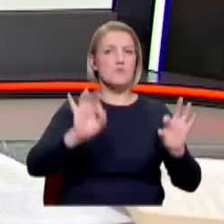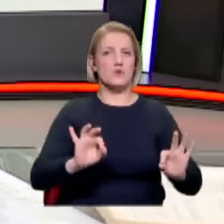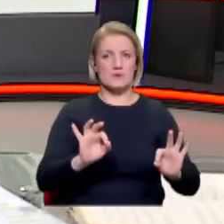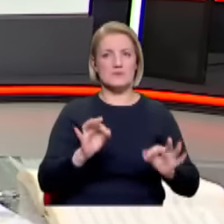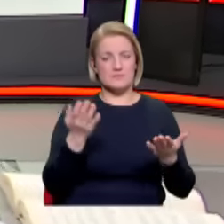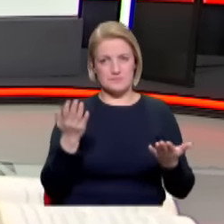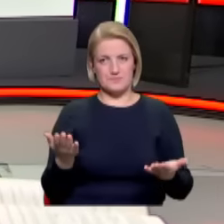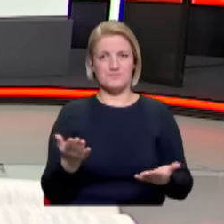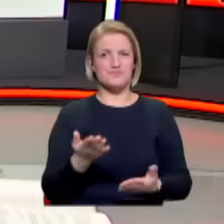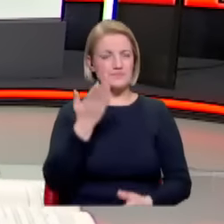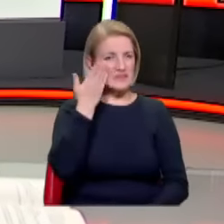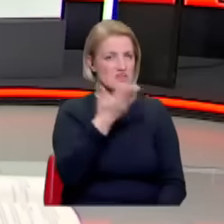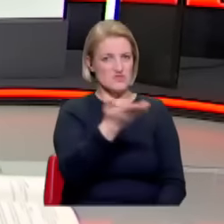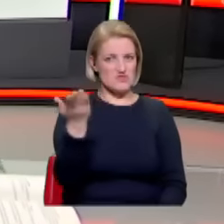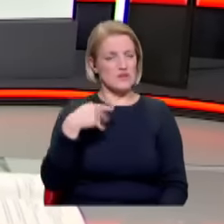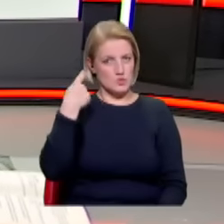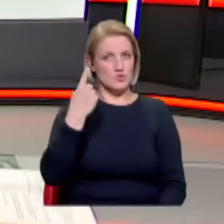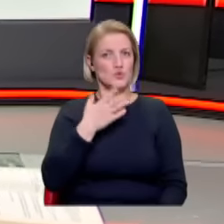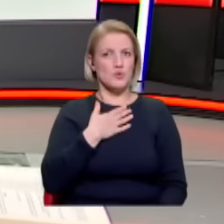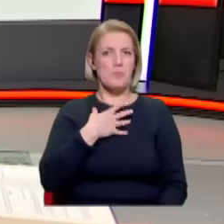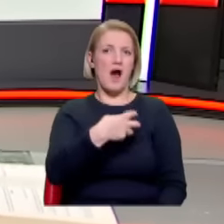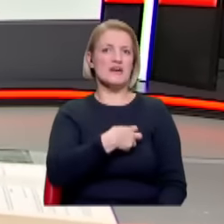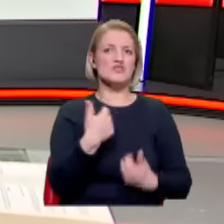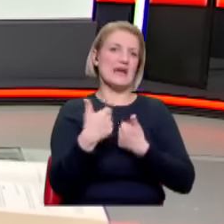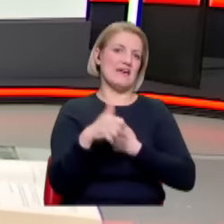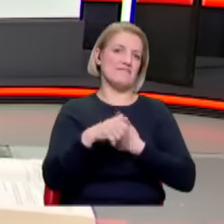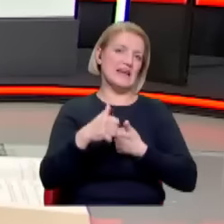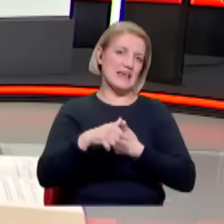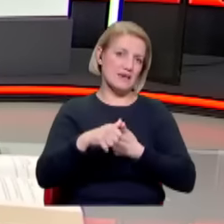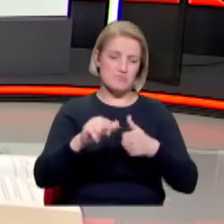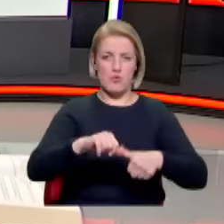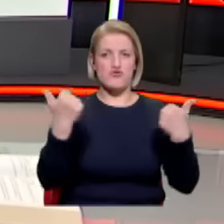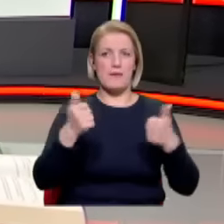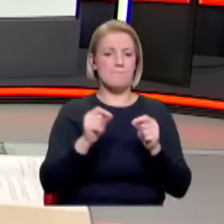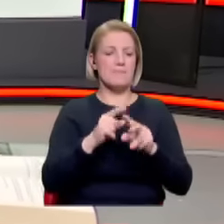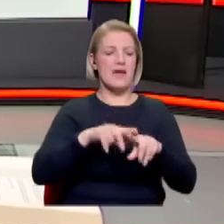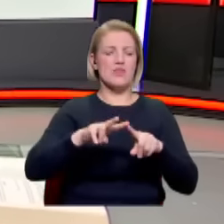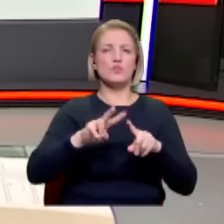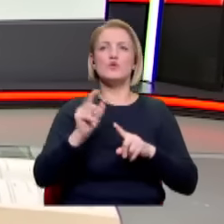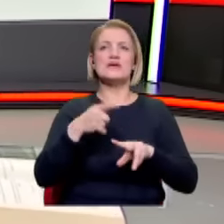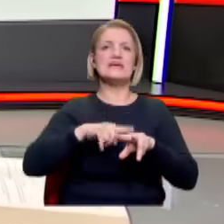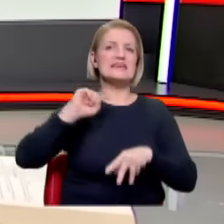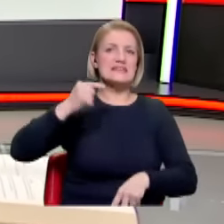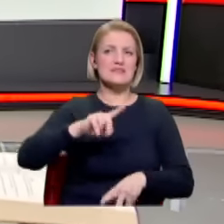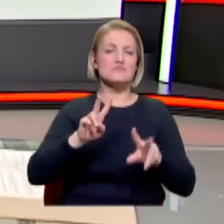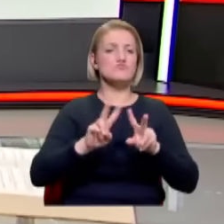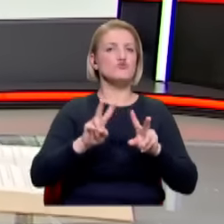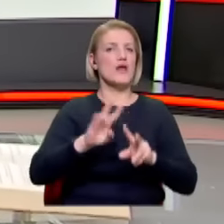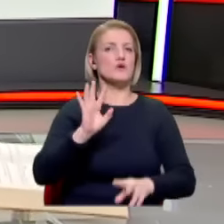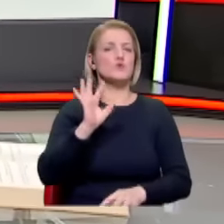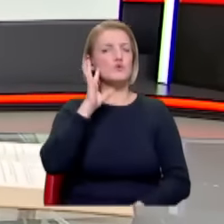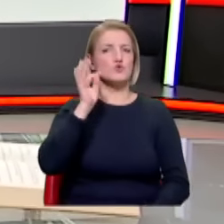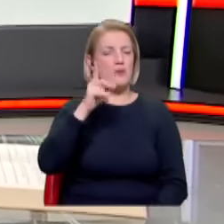İlgiyle de izleyeceğinizi düşünüyorum. Aşk, evlilik, boşanma, Bennu Yıldırımlar, Melisa Şenolsun ve Müjde